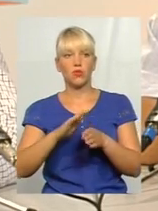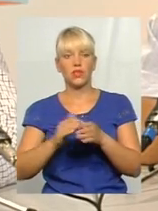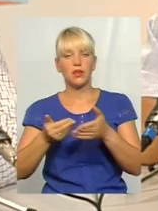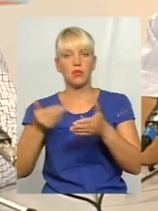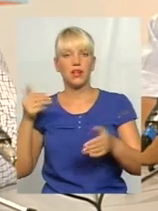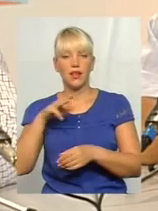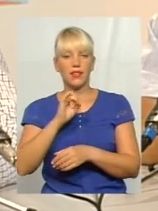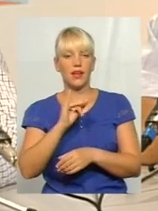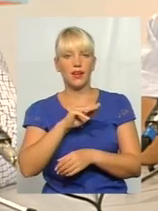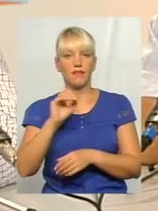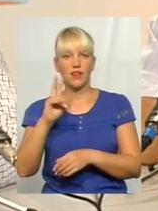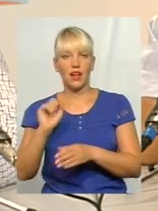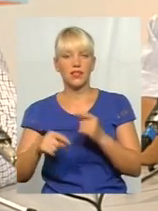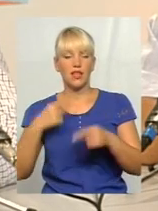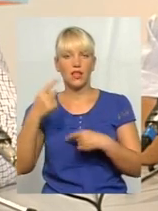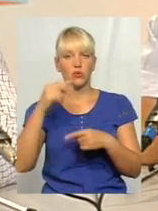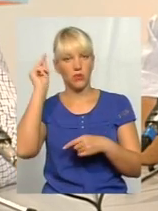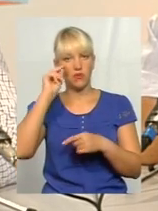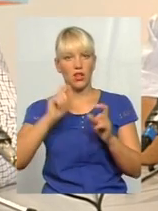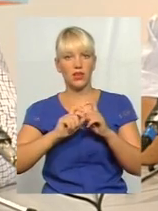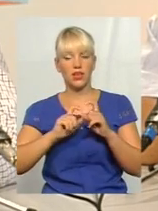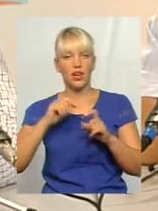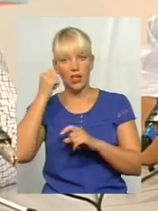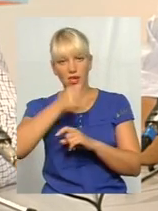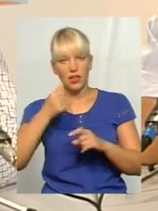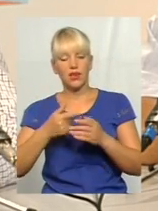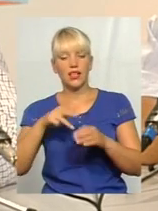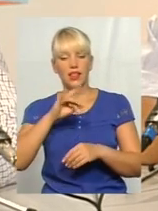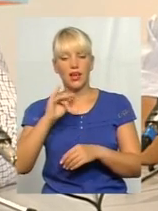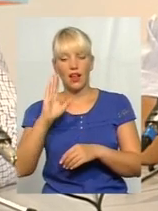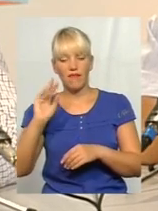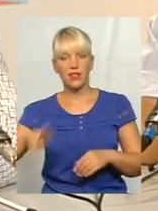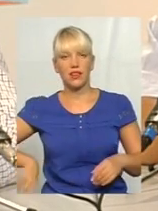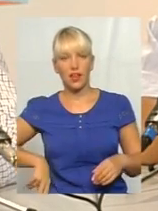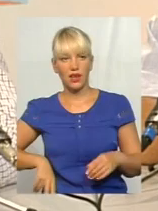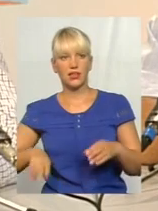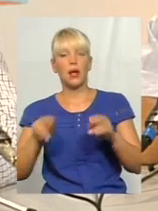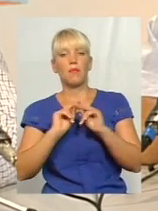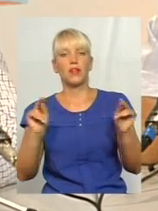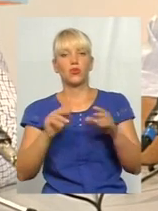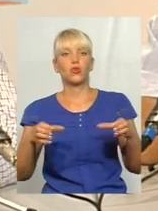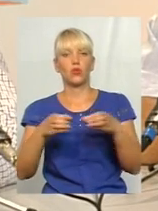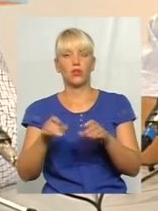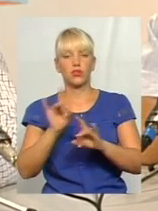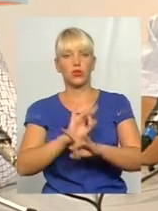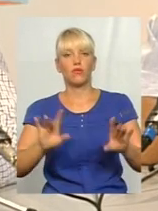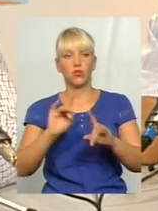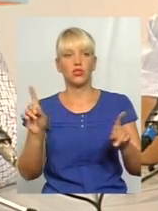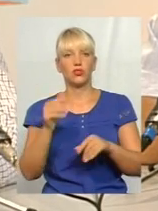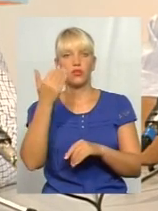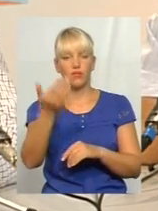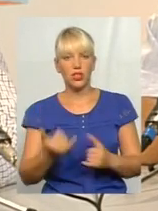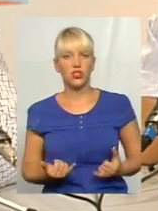терифікація на наступний навчальний рік тобто в травні місяці директор педагогічному колективу доводить що ви